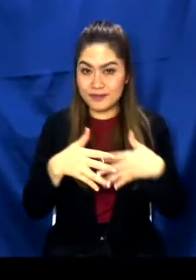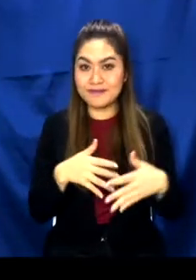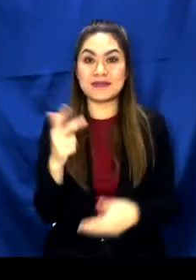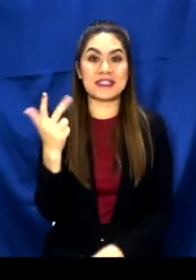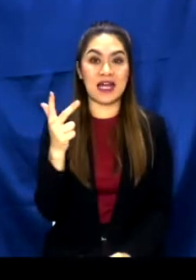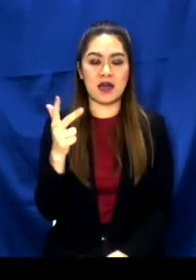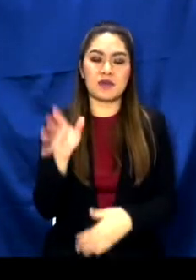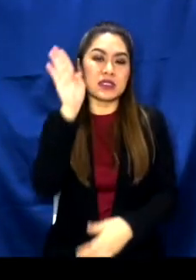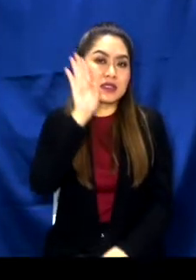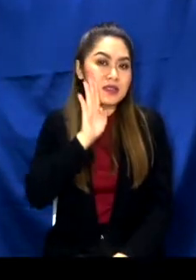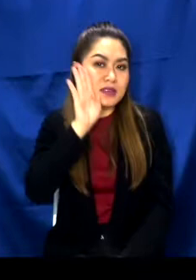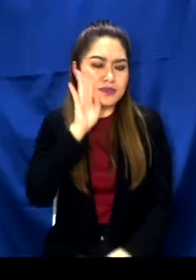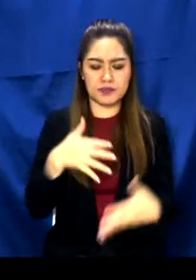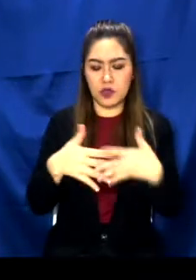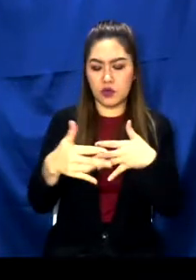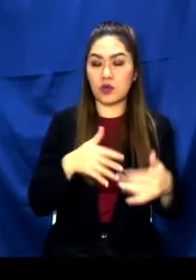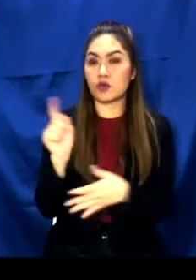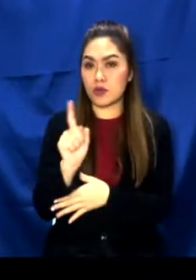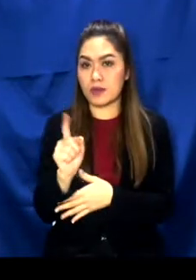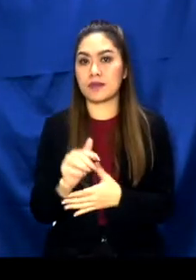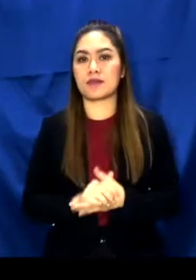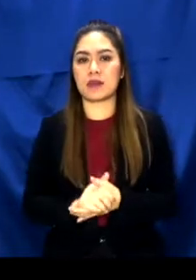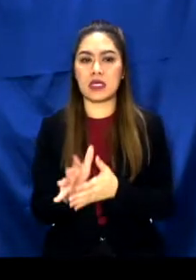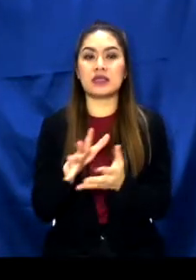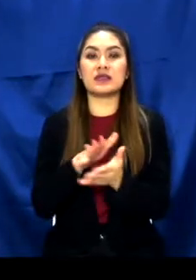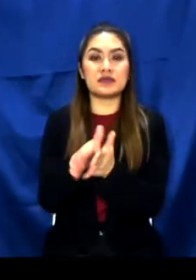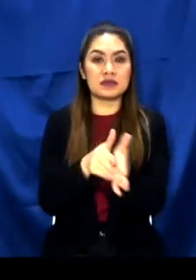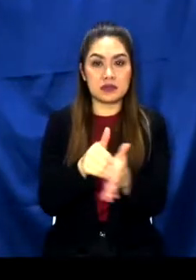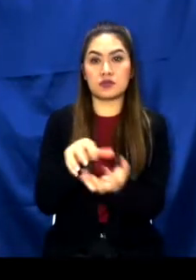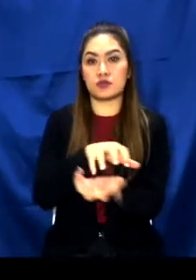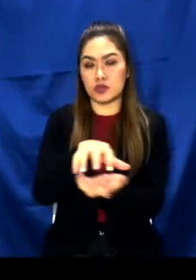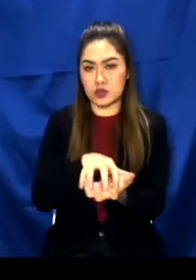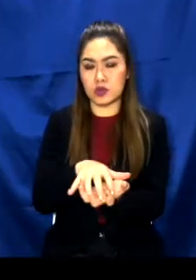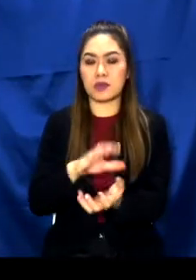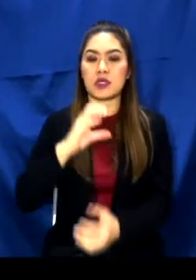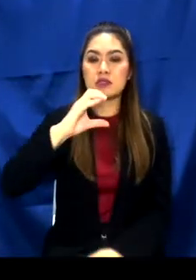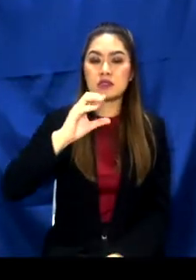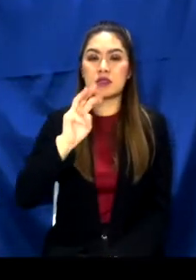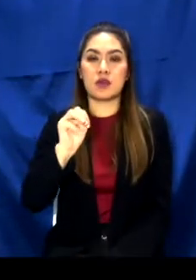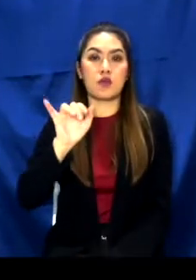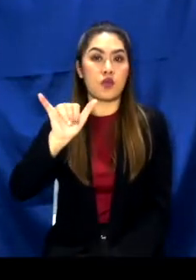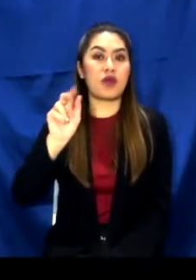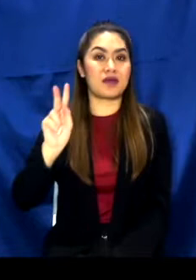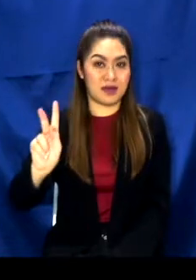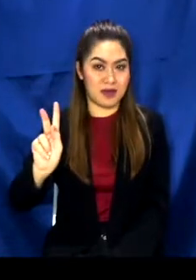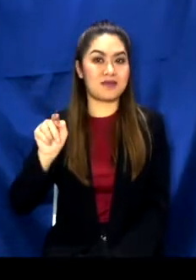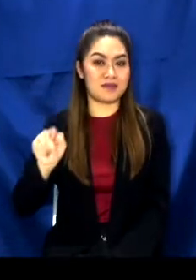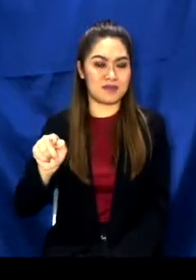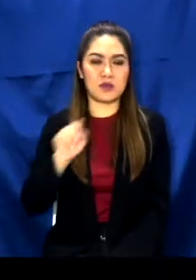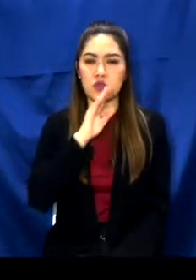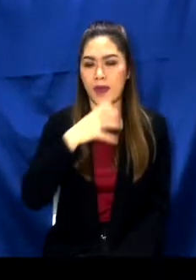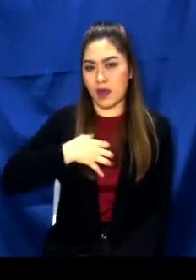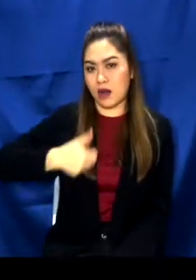าอยากได้ครีมออกเทาๆปุ๊บอันเนี้ยมันเป็นสีผสมอยู่ CMYK เป็นสีผสมนะคะถ้าเราอยาก